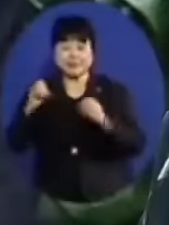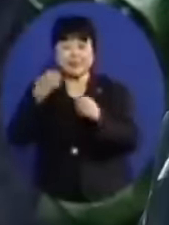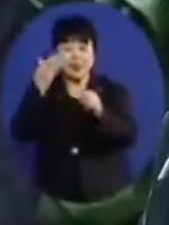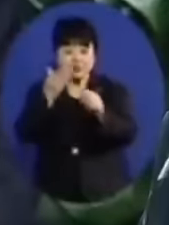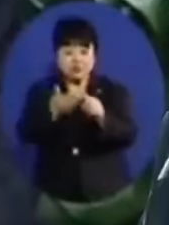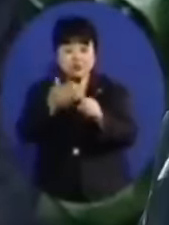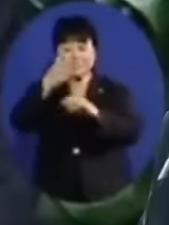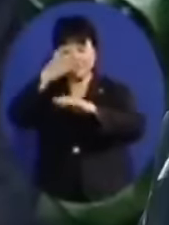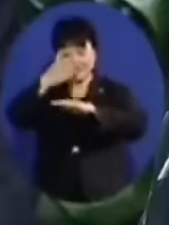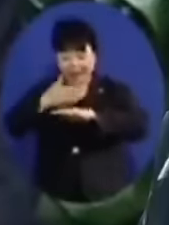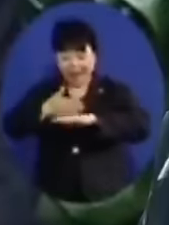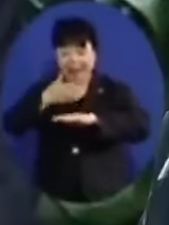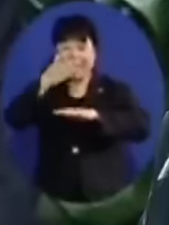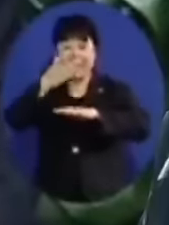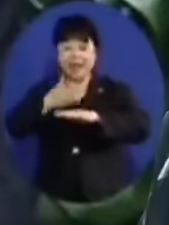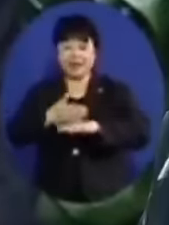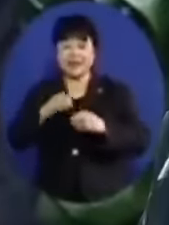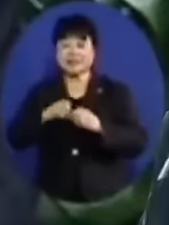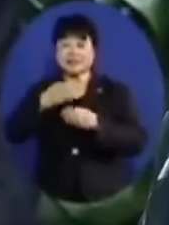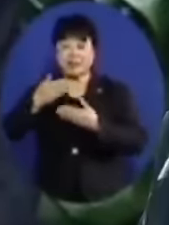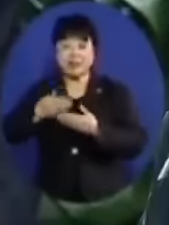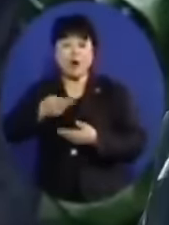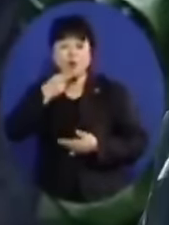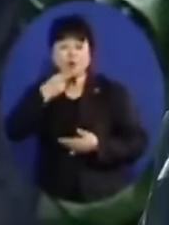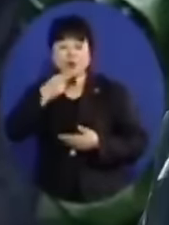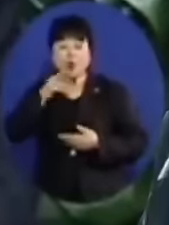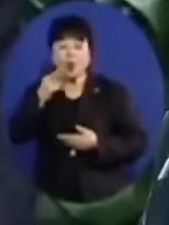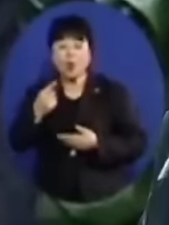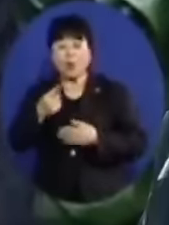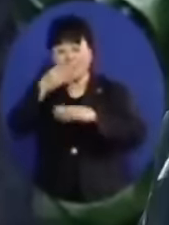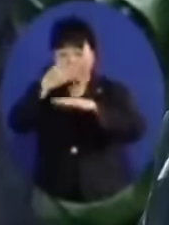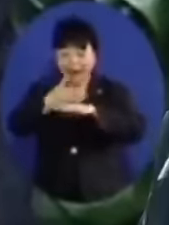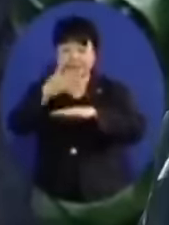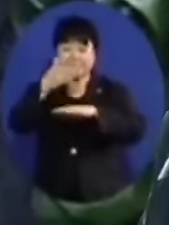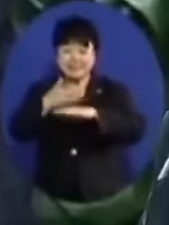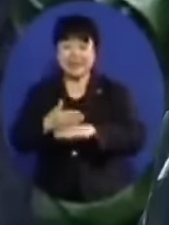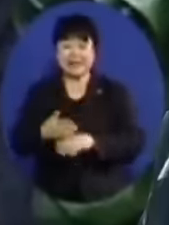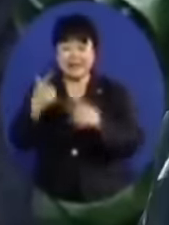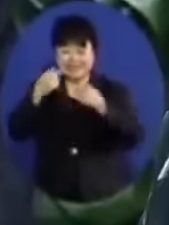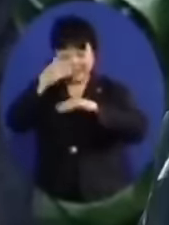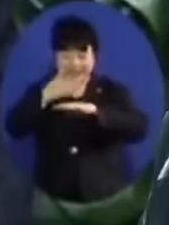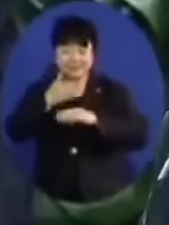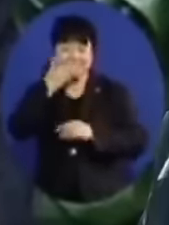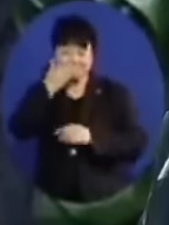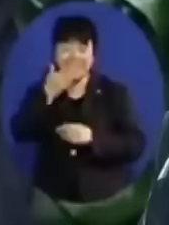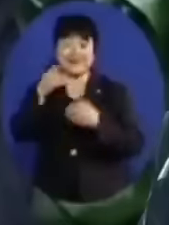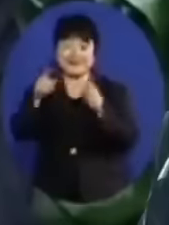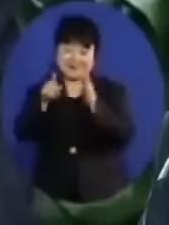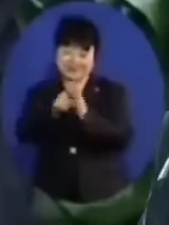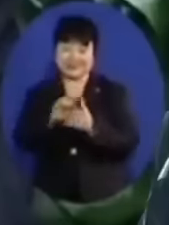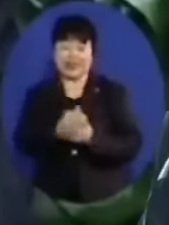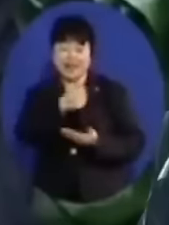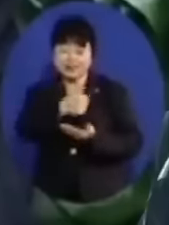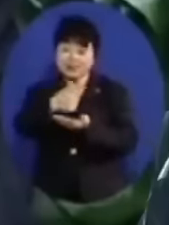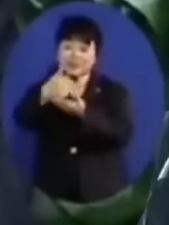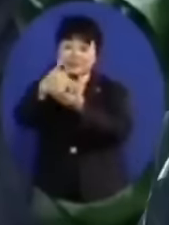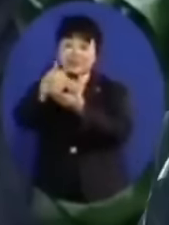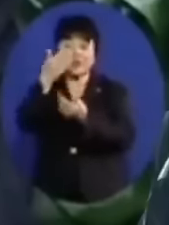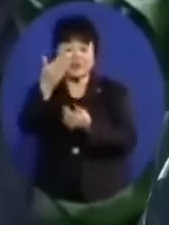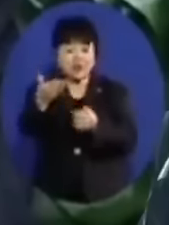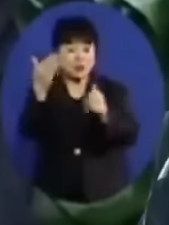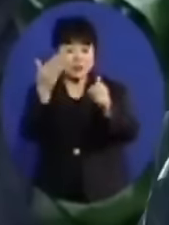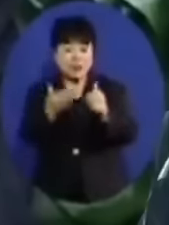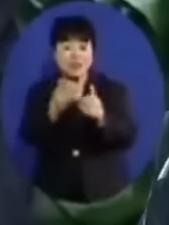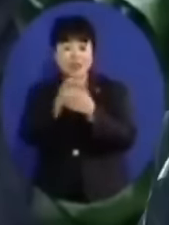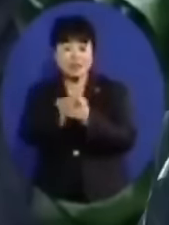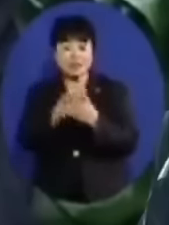주시니 감사하고 응답 안 해주시니 감사하고 우리는 감사할 것밖에 없는 것입니다. 반드시 주님은 여러분의